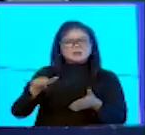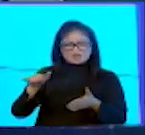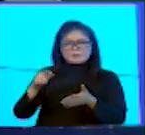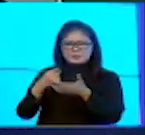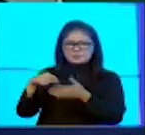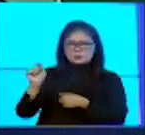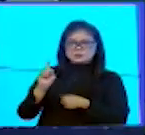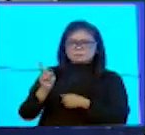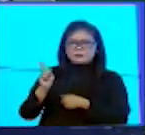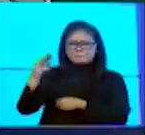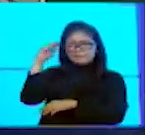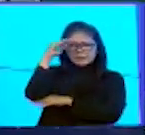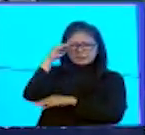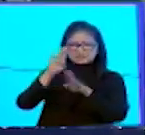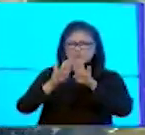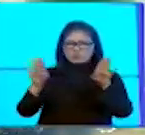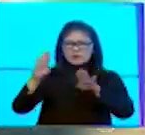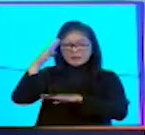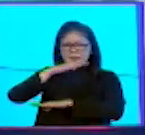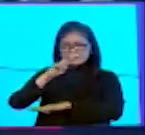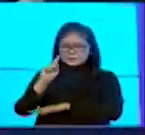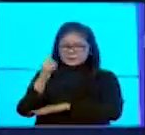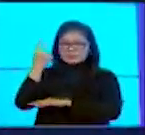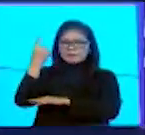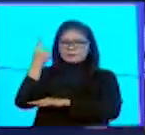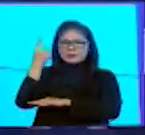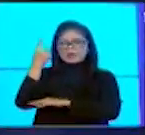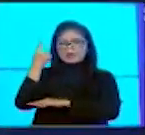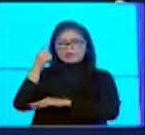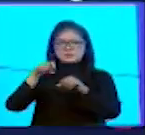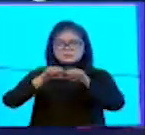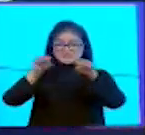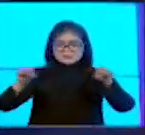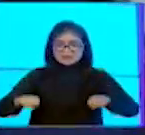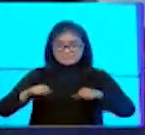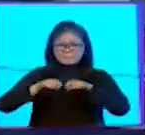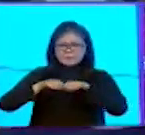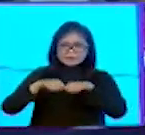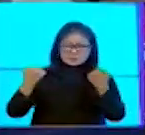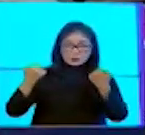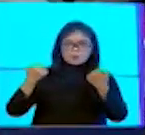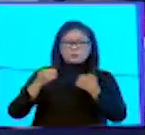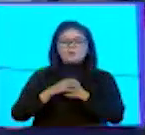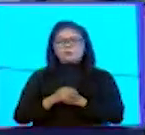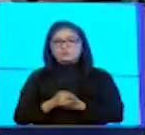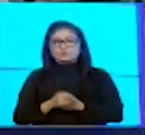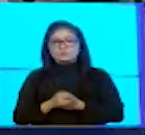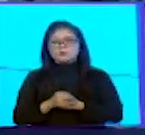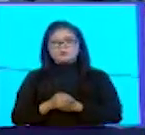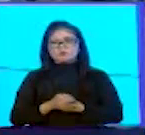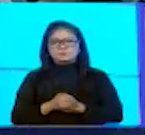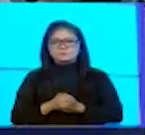pagi-pagi dibuka dan hari pertama jadi overload ya. Ya baik pemirsa, setelah mendengar penuturan